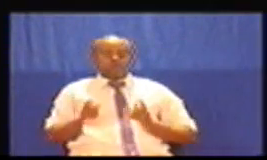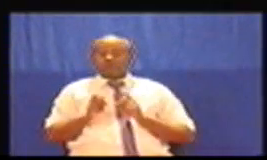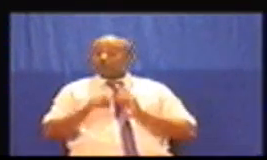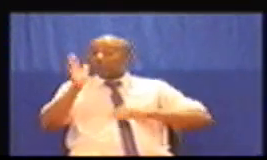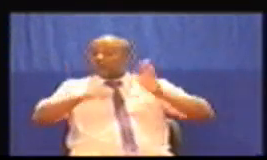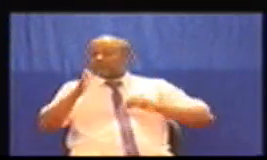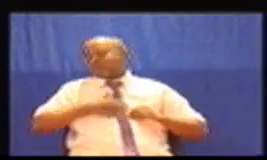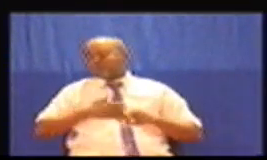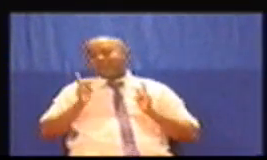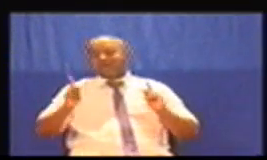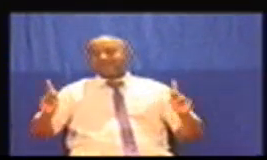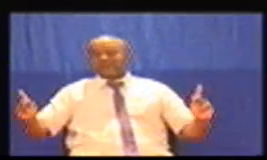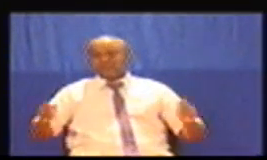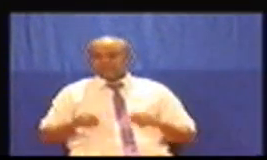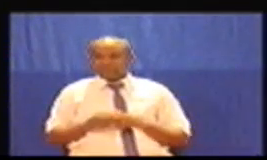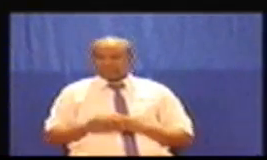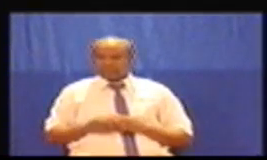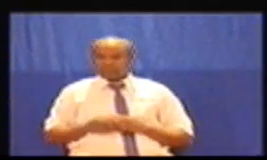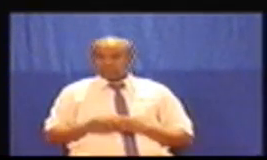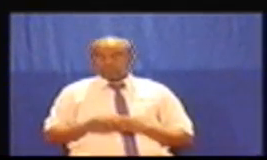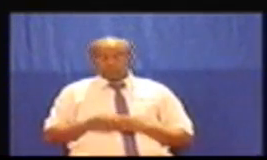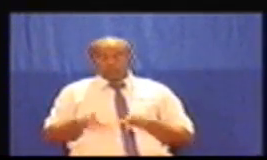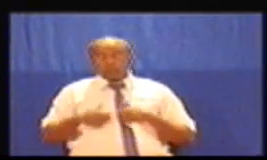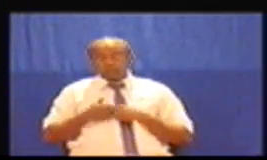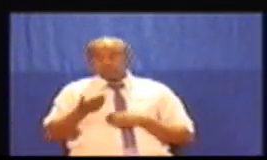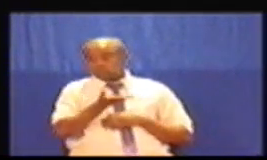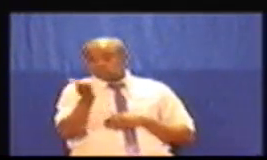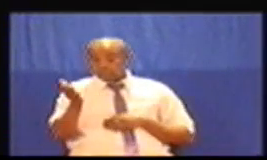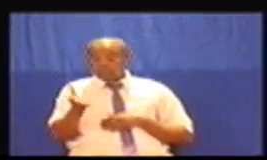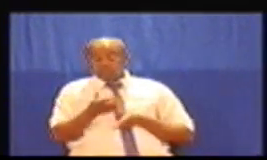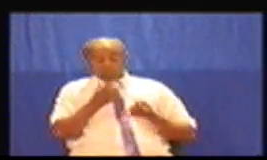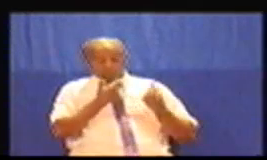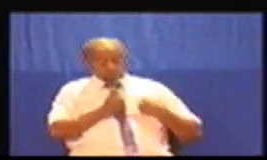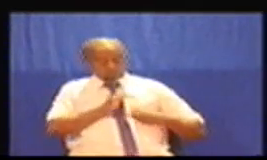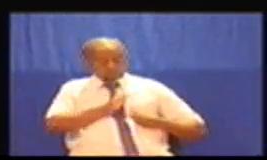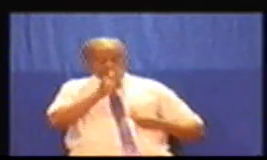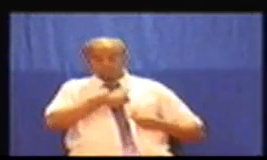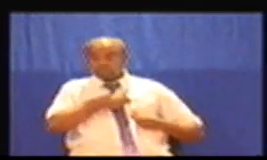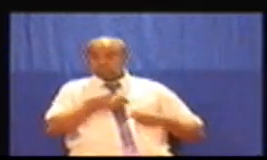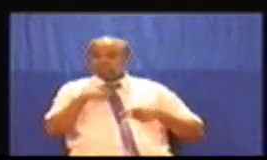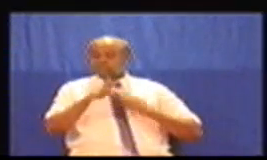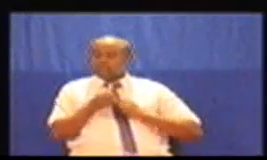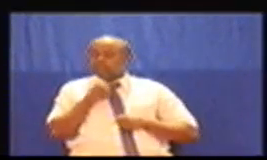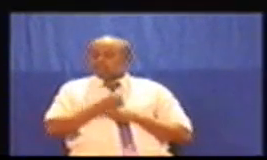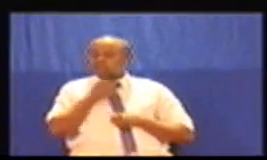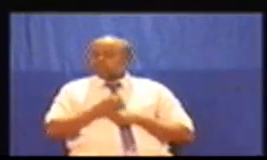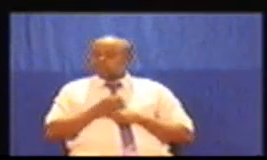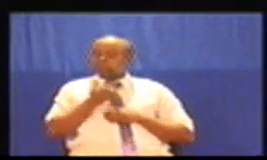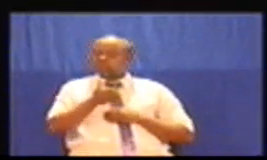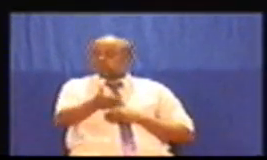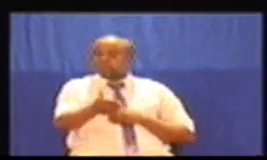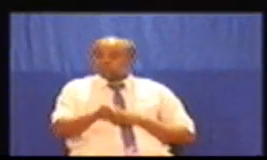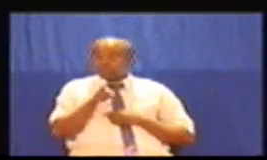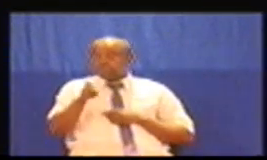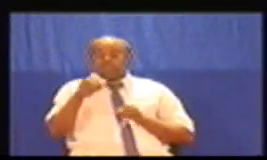ndani. Lakini nyinyi yawatie moyo zaidi, mzidi kufanya kazi. Kazi yenu ni kazi ya